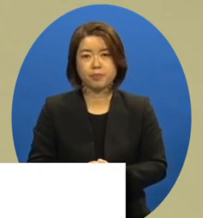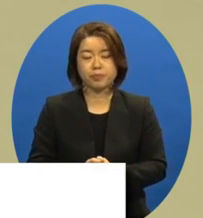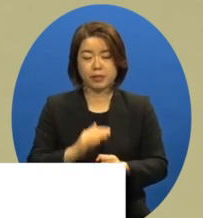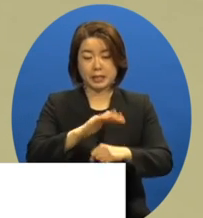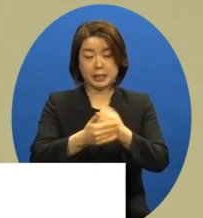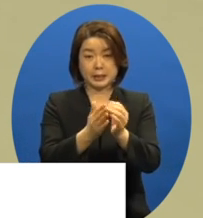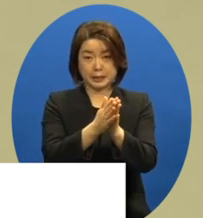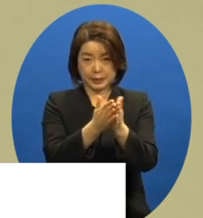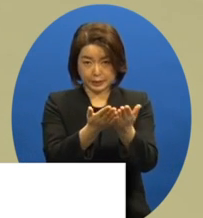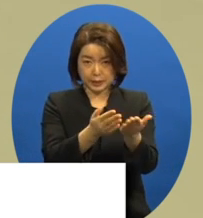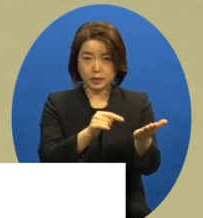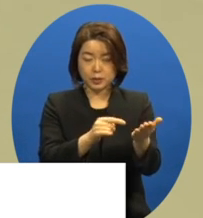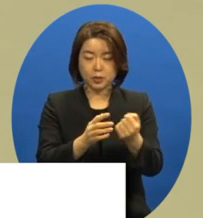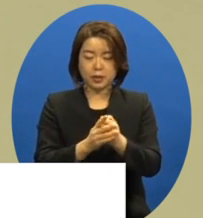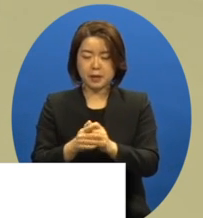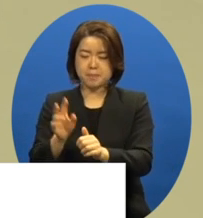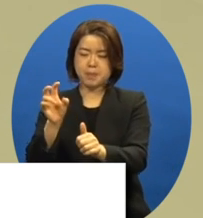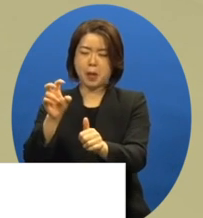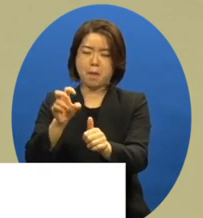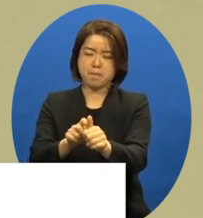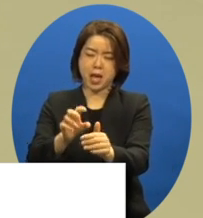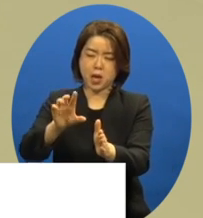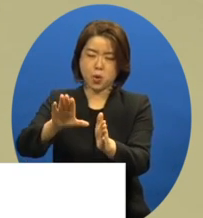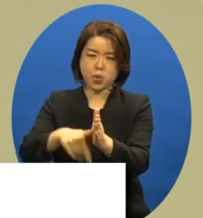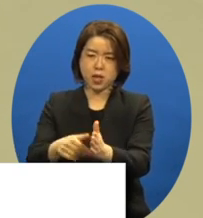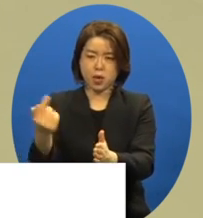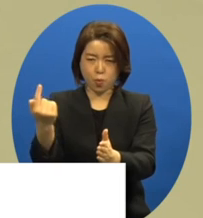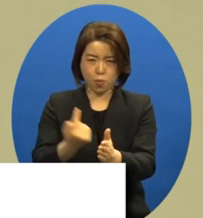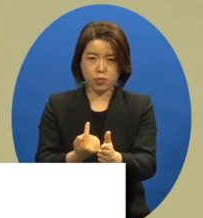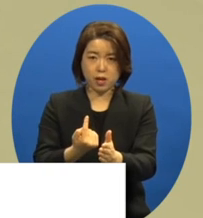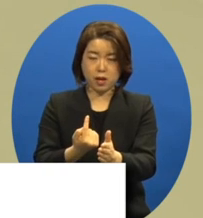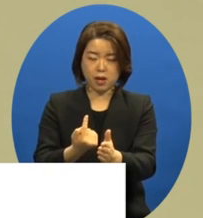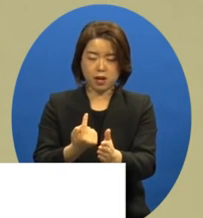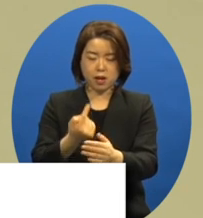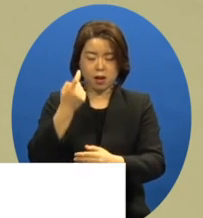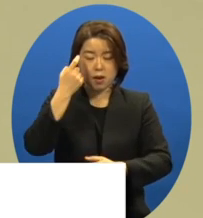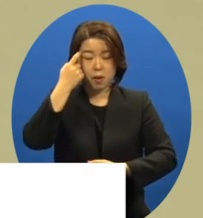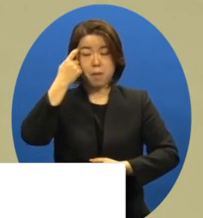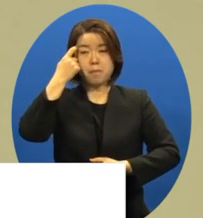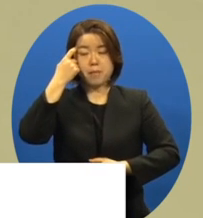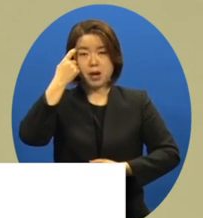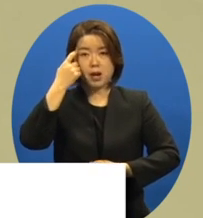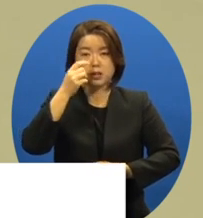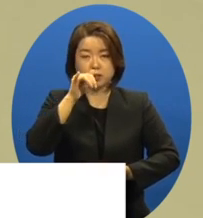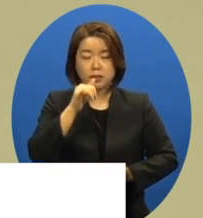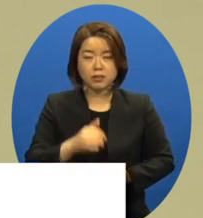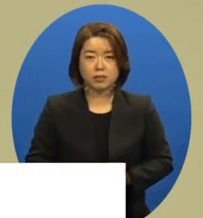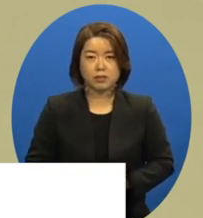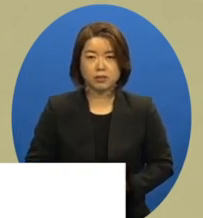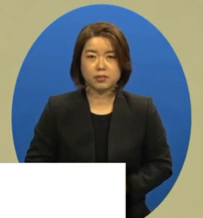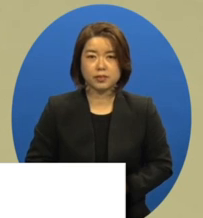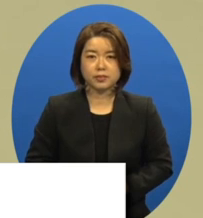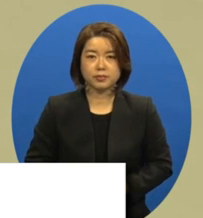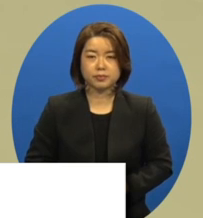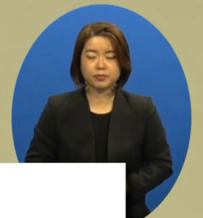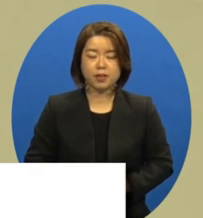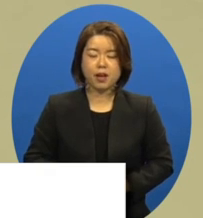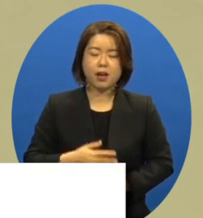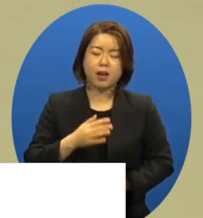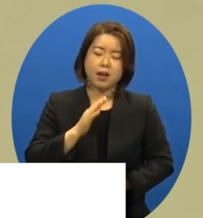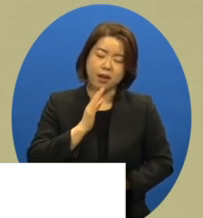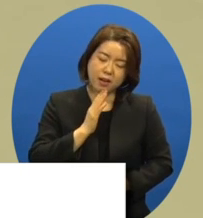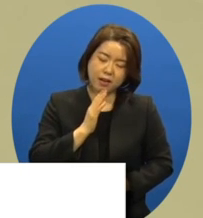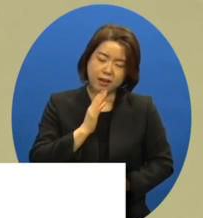성경에 배교의 때가 이를 것이다 하는 말씀이 있음이 생각이 났답니다. 야,